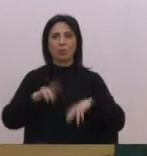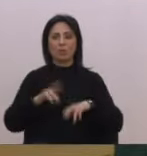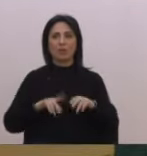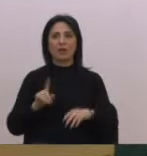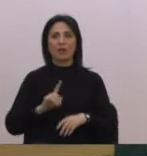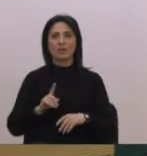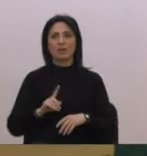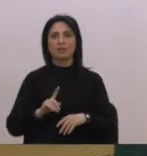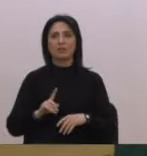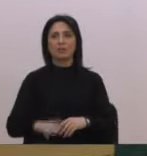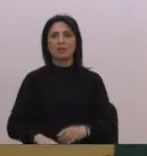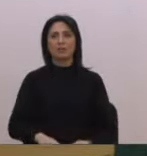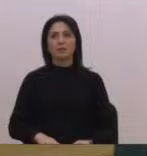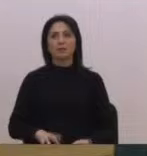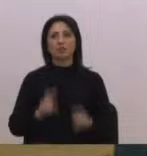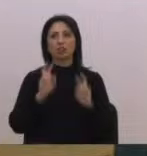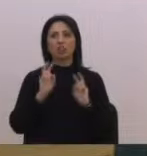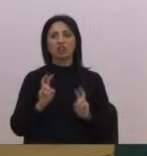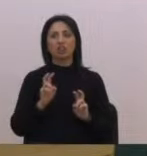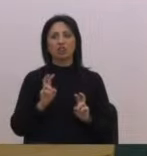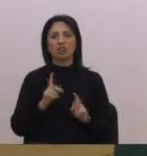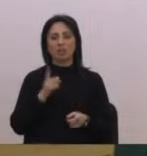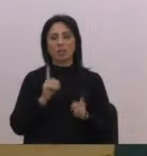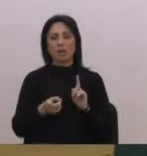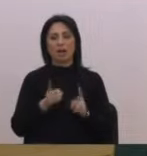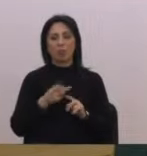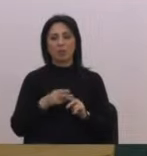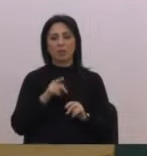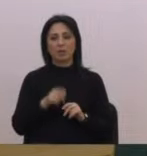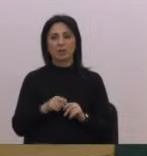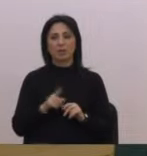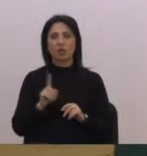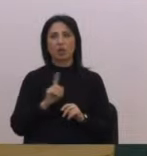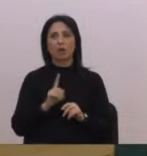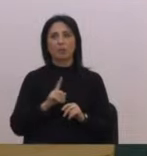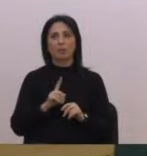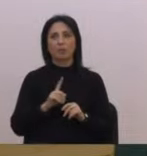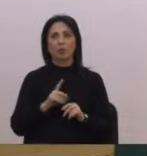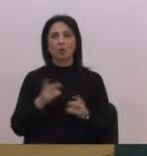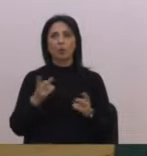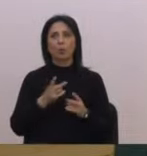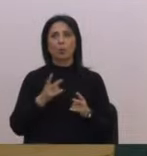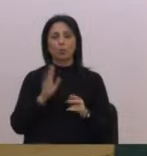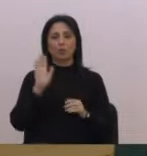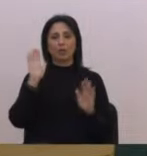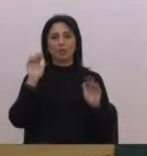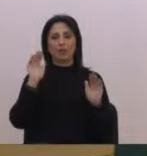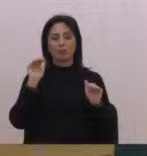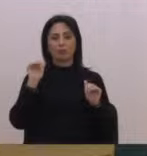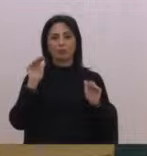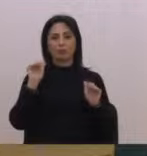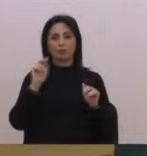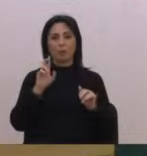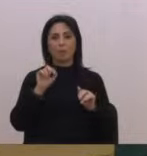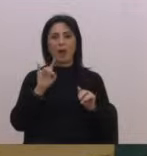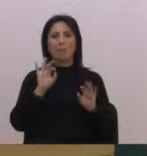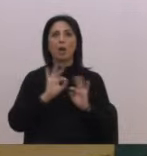რაც ნიშნავს რეალურად იმას, რომ უნდა დავემშვიდობოთ